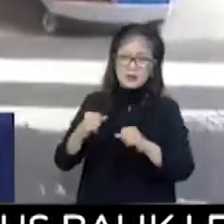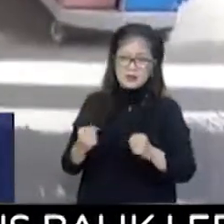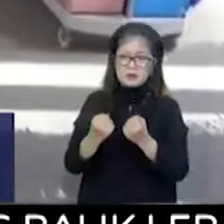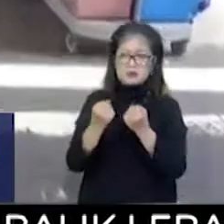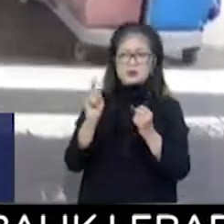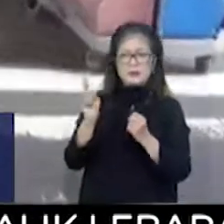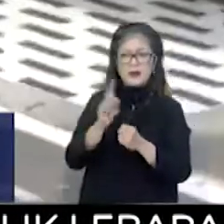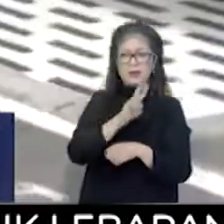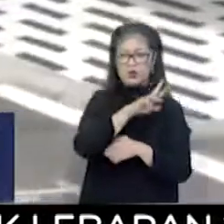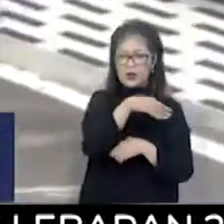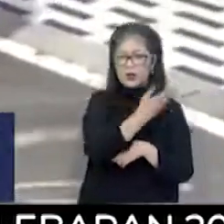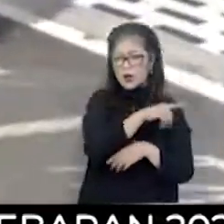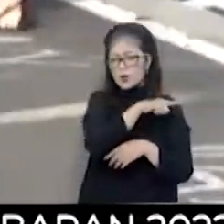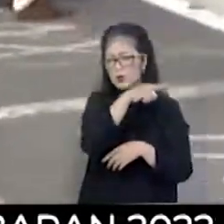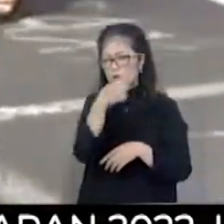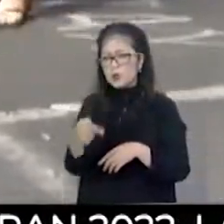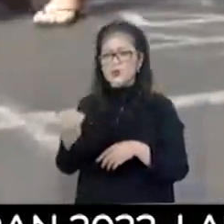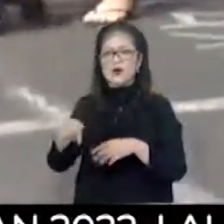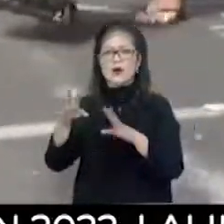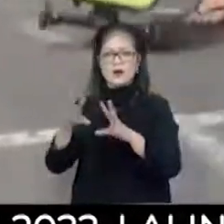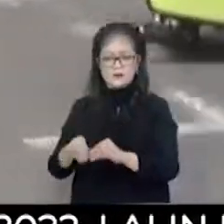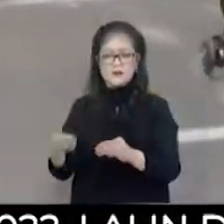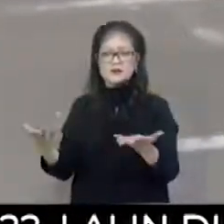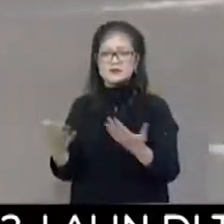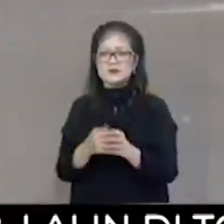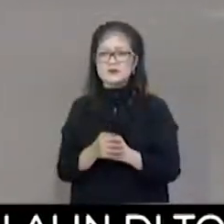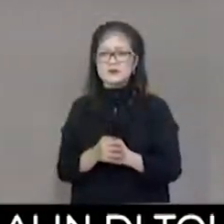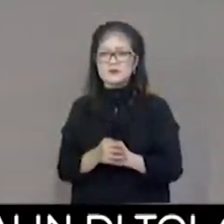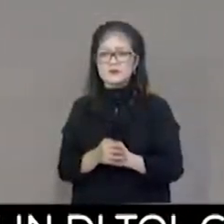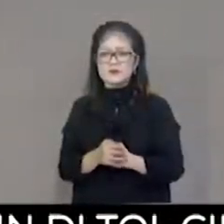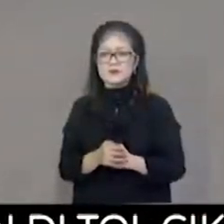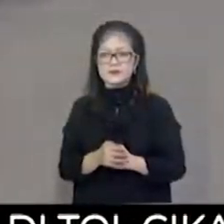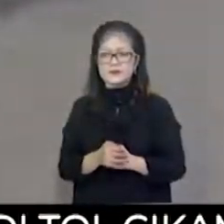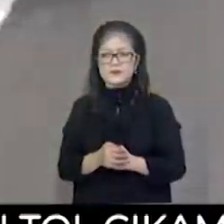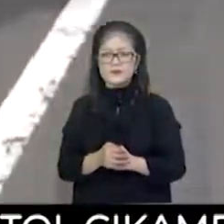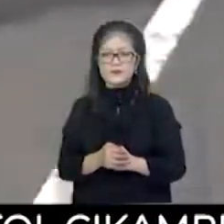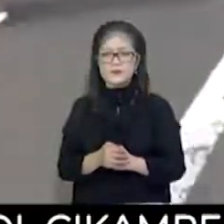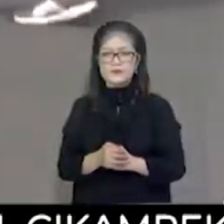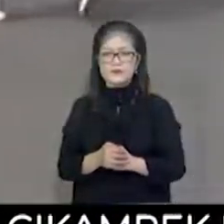akibat pandemi COVID-19. Dari Badung, Bali, Bagus Alit, iNews melaporkan.